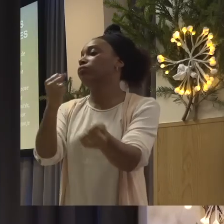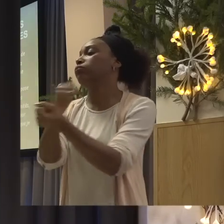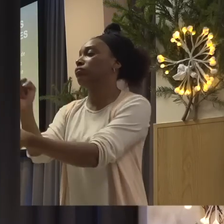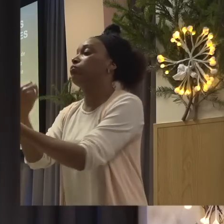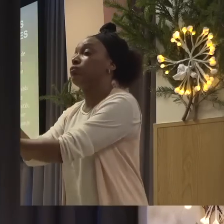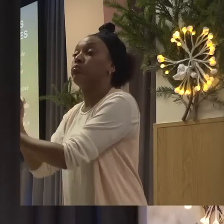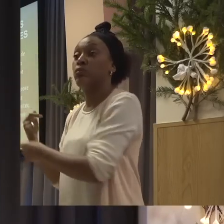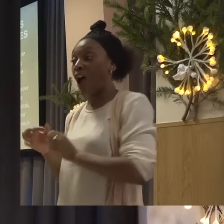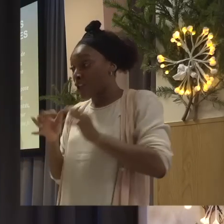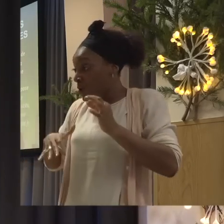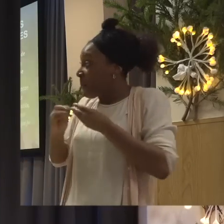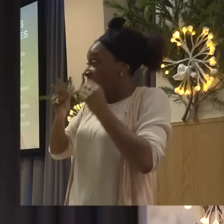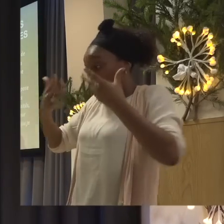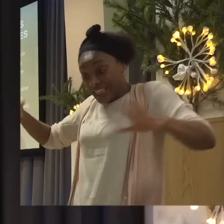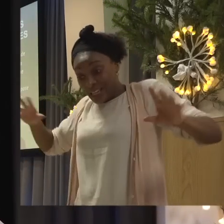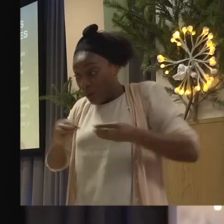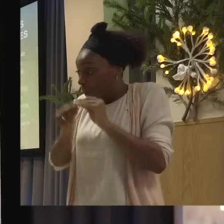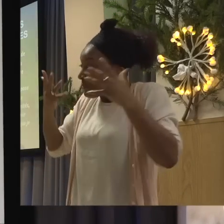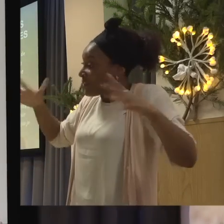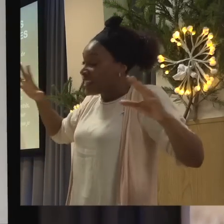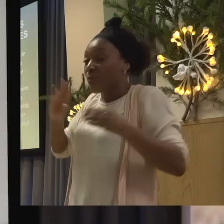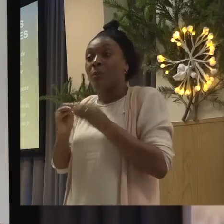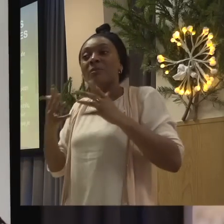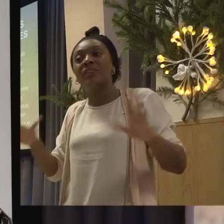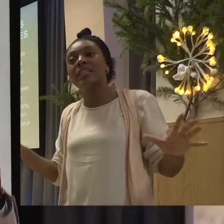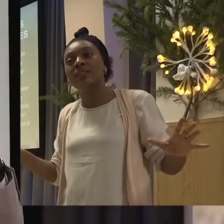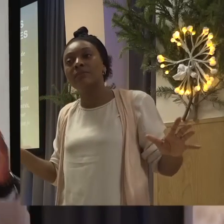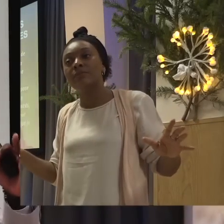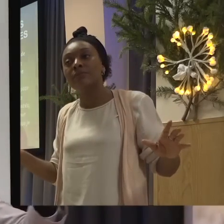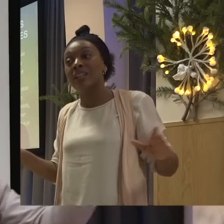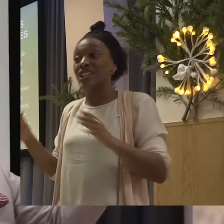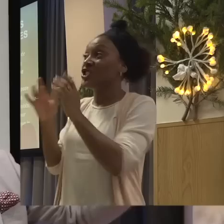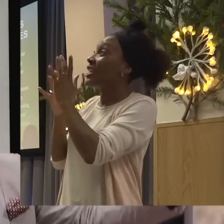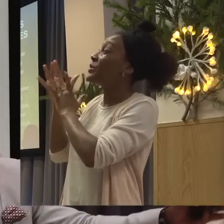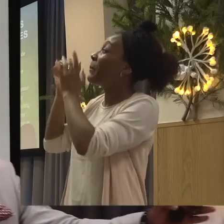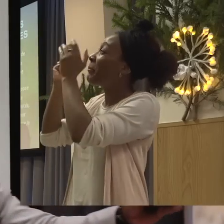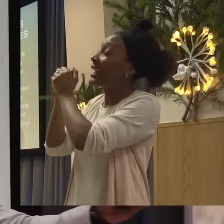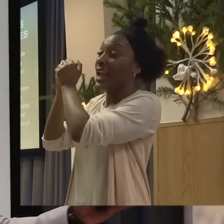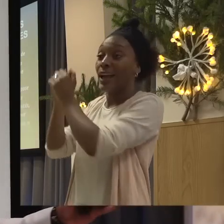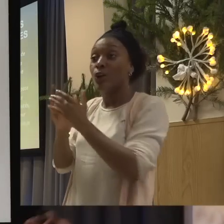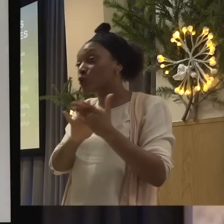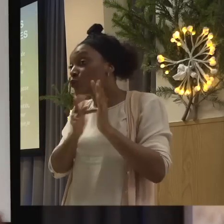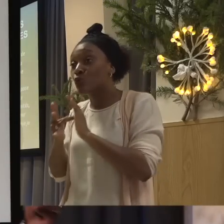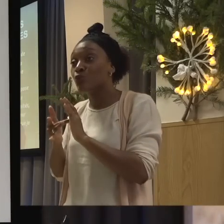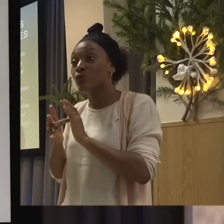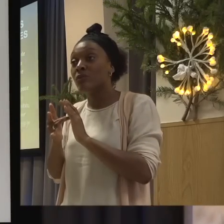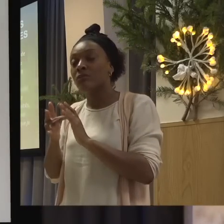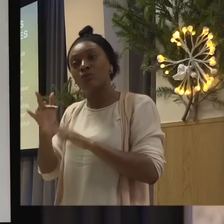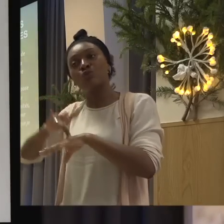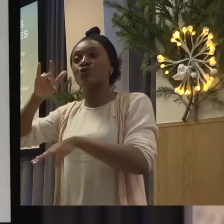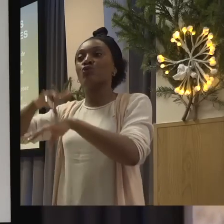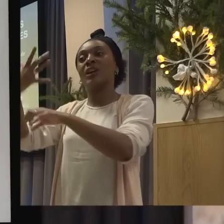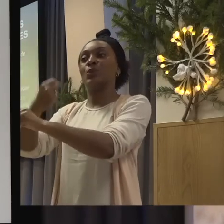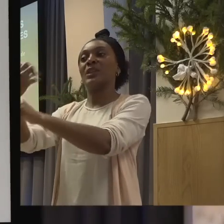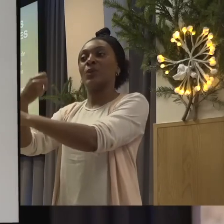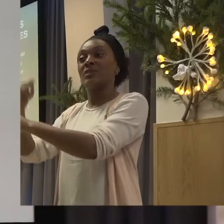problèmes. Jésus, toutes ses prières ont été exaucées. Mais même lorsqu'il arrive devant